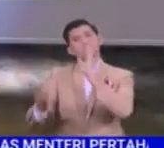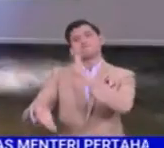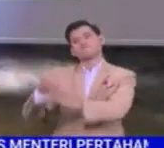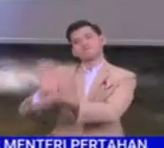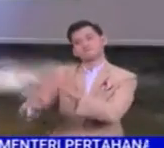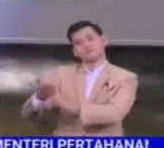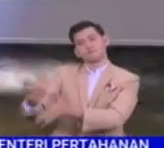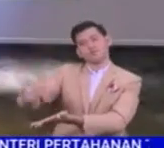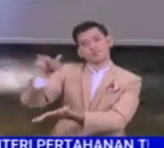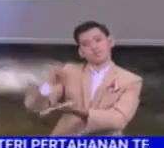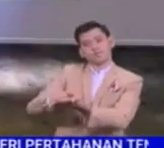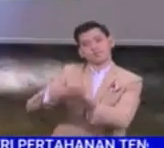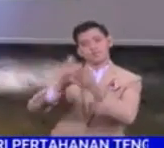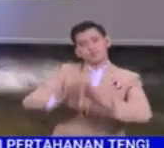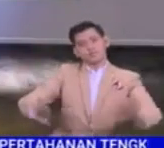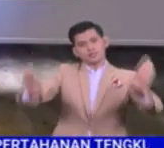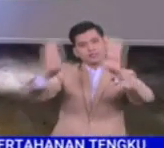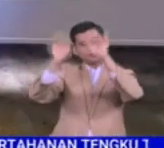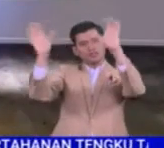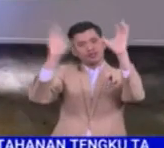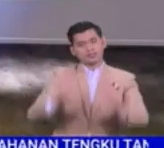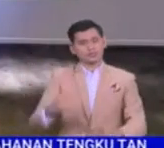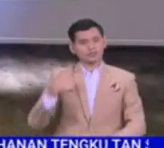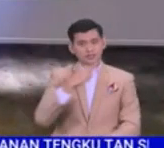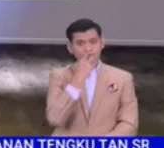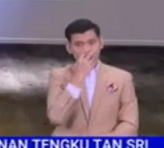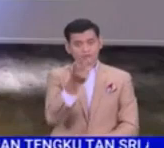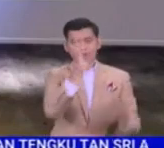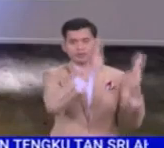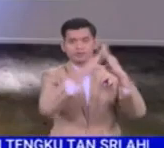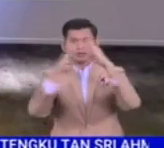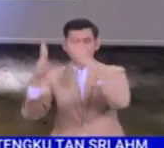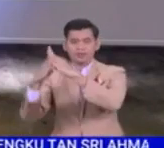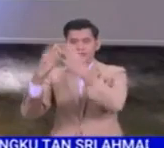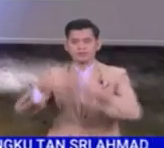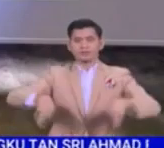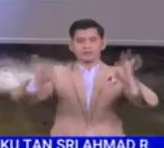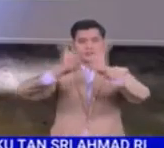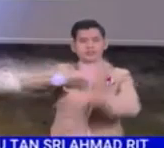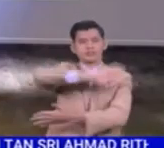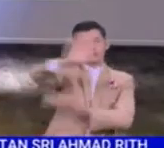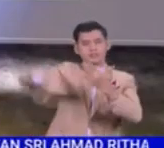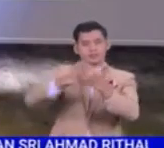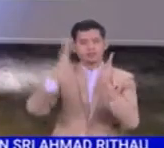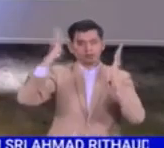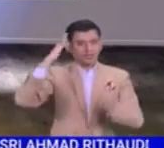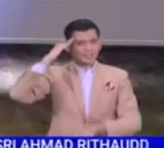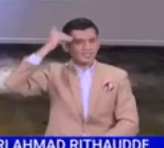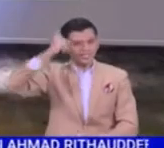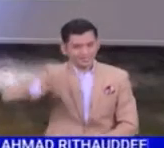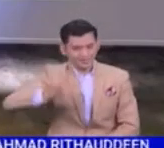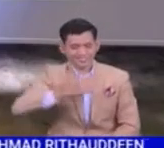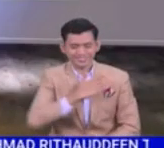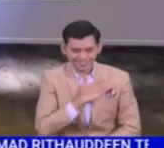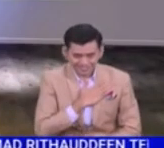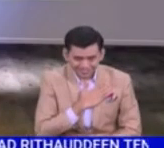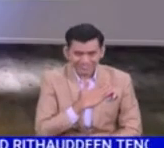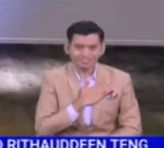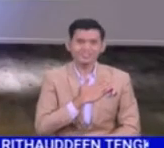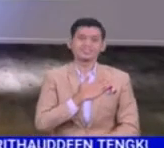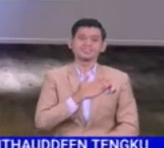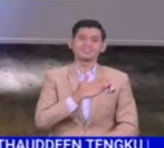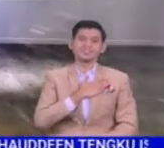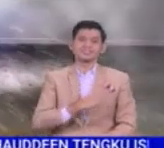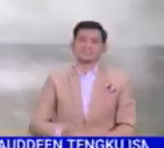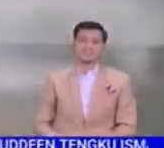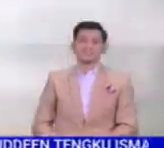cuaca buat kali ini. Sebelum berpisah, kita lihat tinjauan cuaca bagi bandar-bandar utama di seluruh negara. Assalamualaikum dan salam sejahtera.